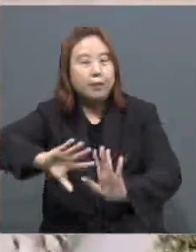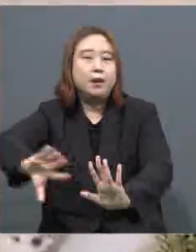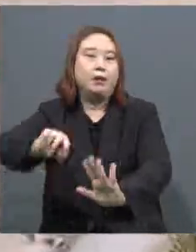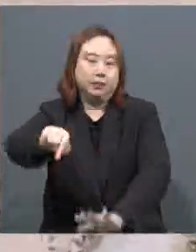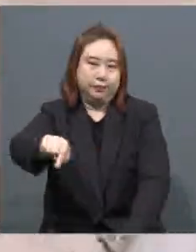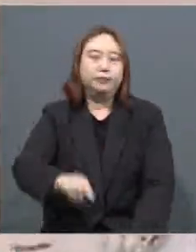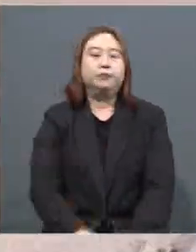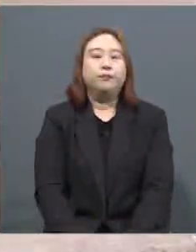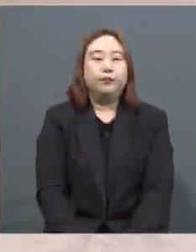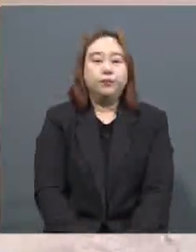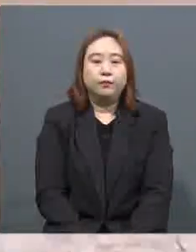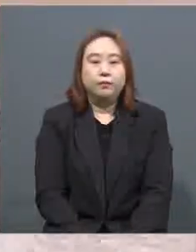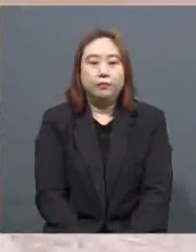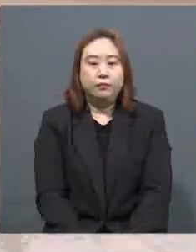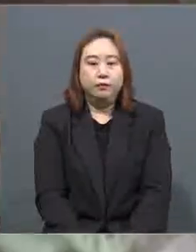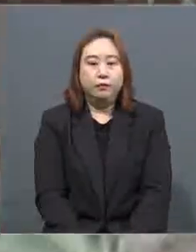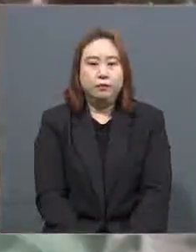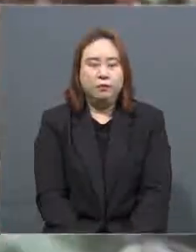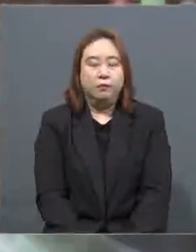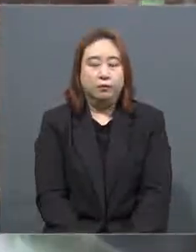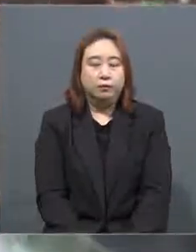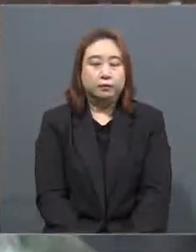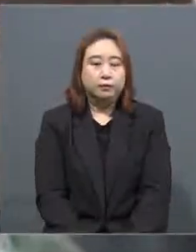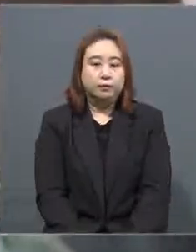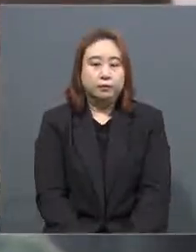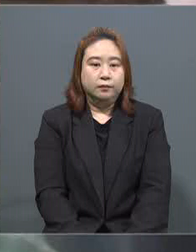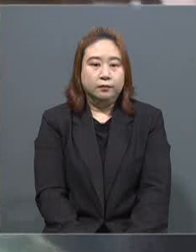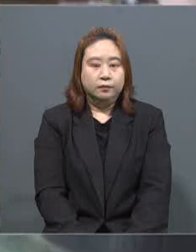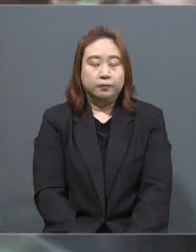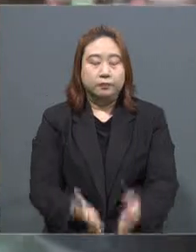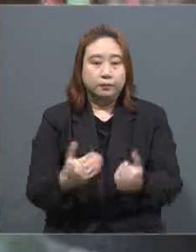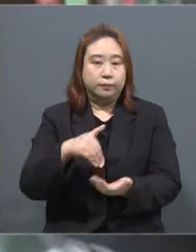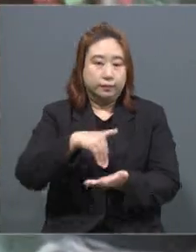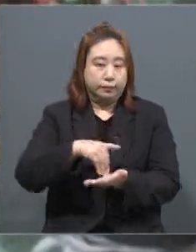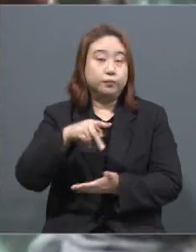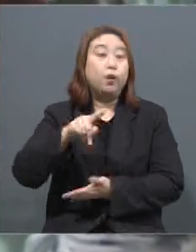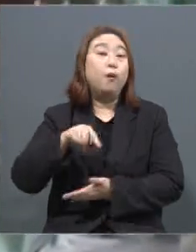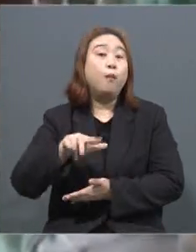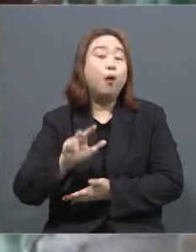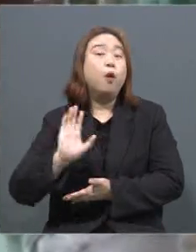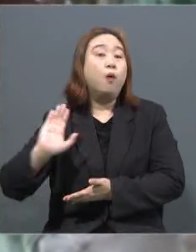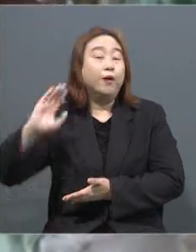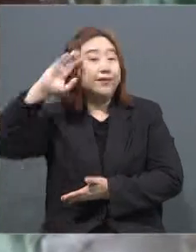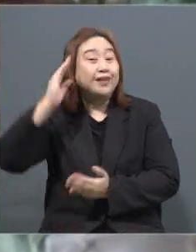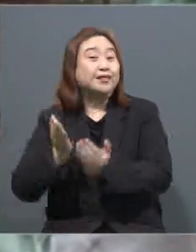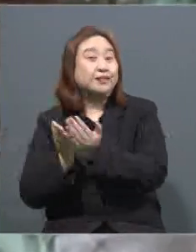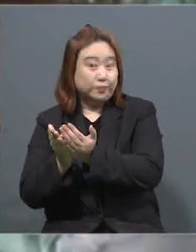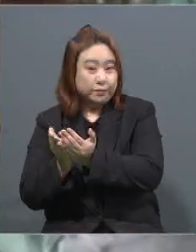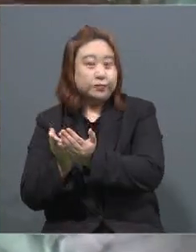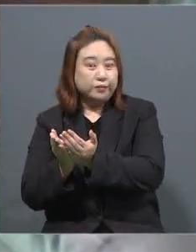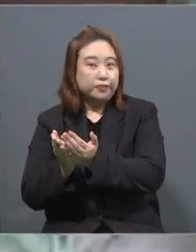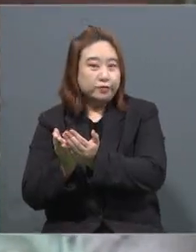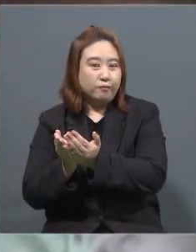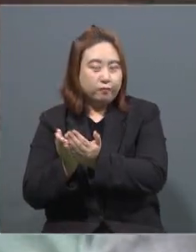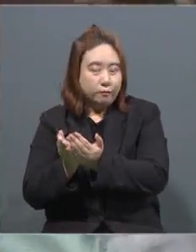ำน้ำเถิงครับทางนี้ครับศูนย์บรรเทาสาธารณภัยกองทัพเรือยังคงให้หน่วยงานของกองทัพเรือในพื้น